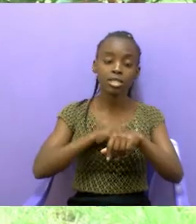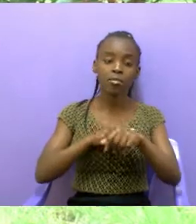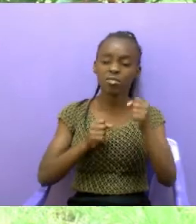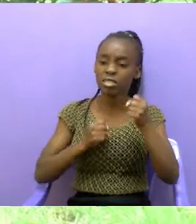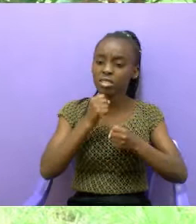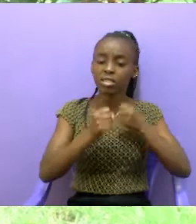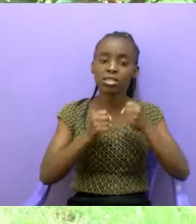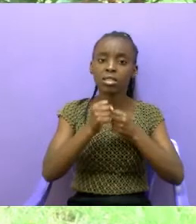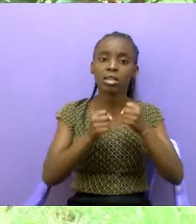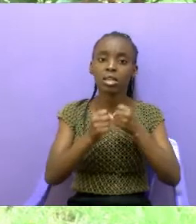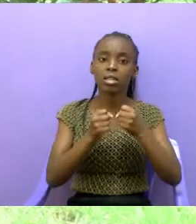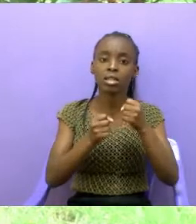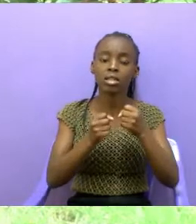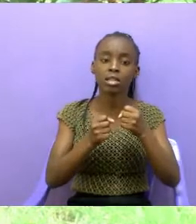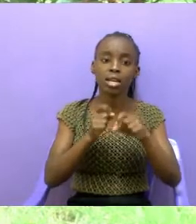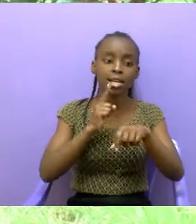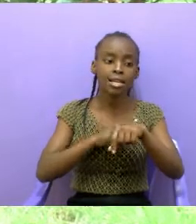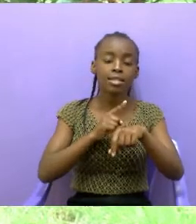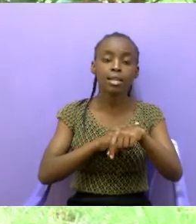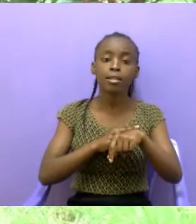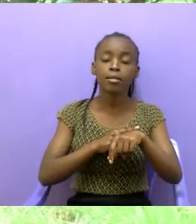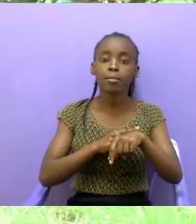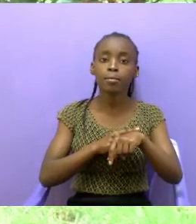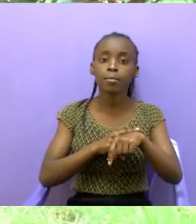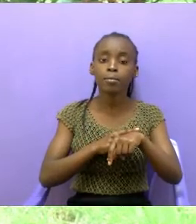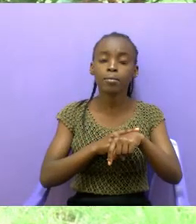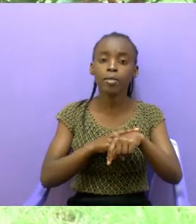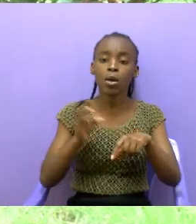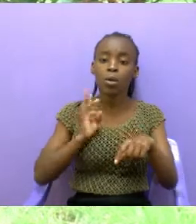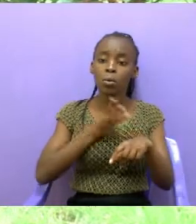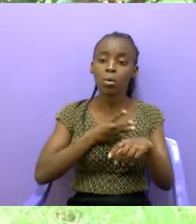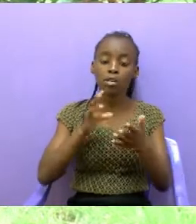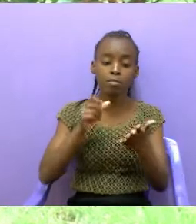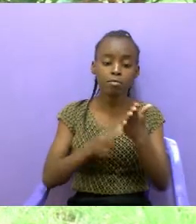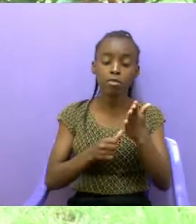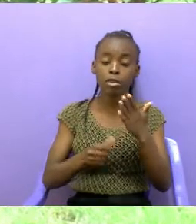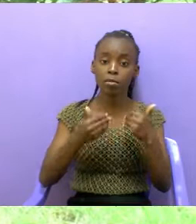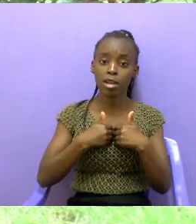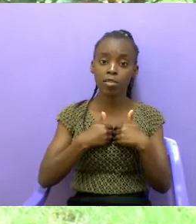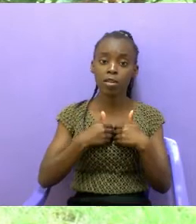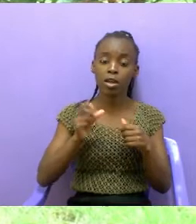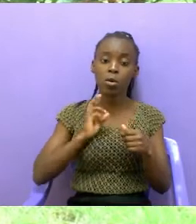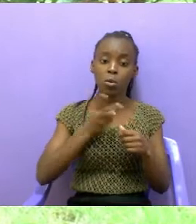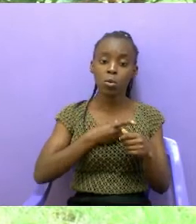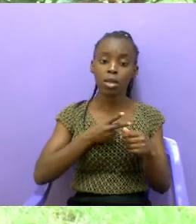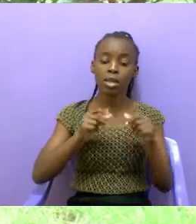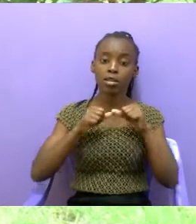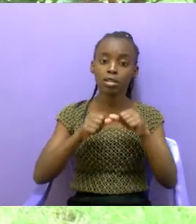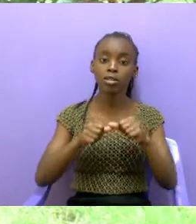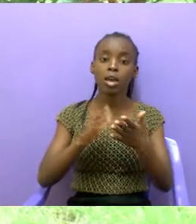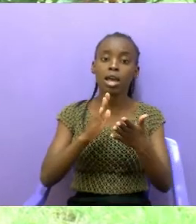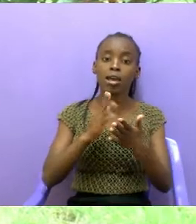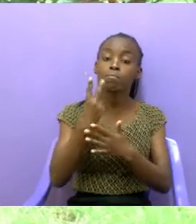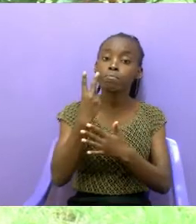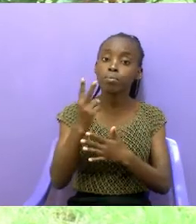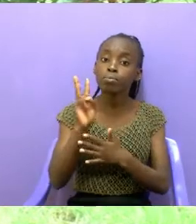poteza nini, tujapo pata nini, tutasonga mbele. Kuna mambo mawili hufanya watu wakaachana na Mungu ama wakapoteza